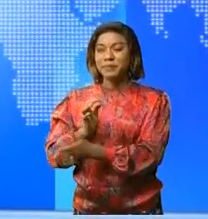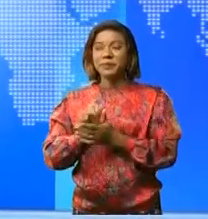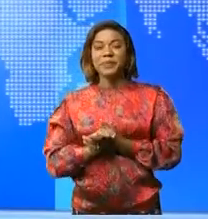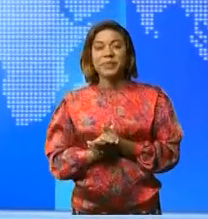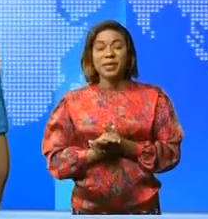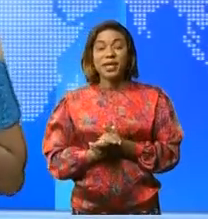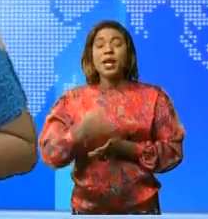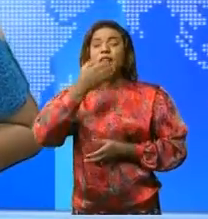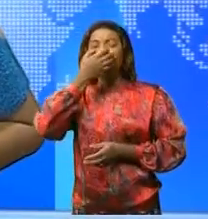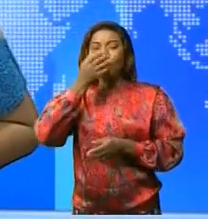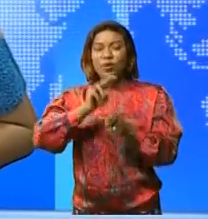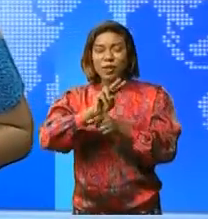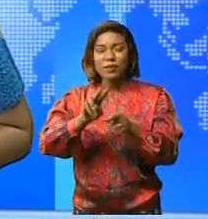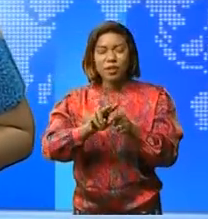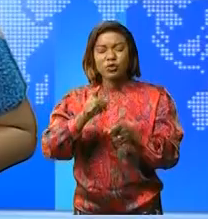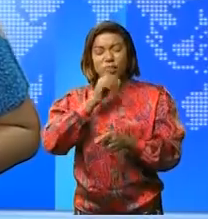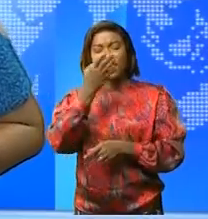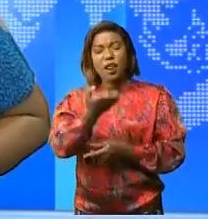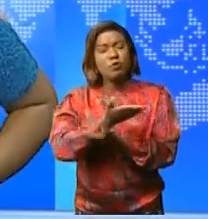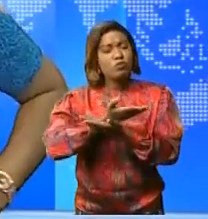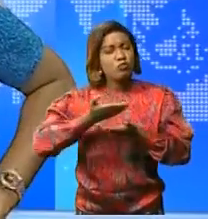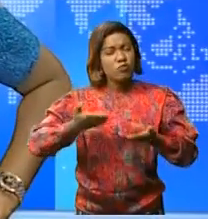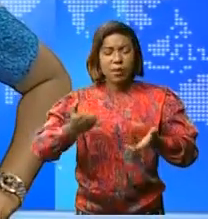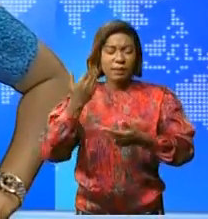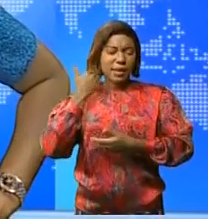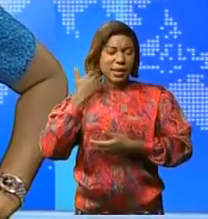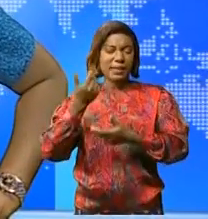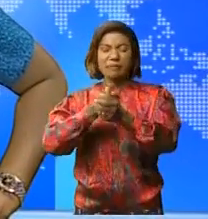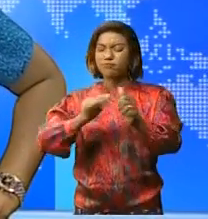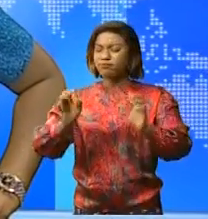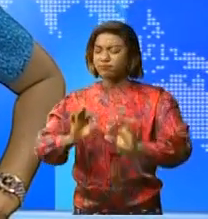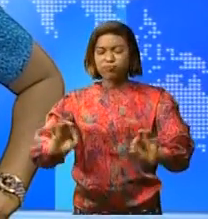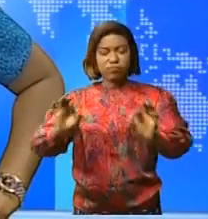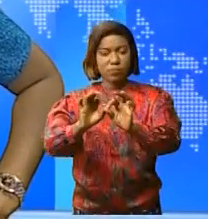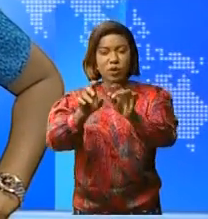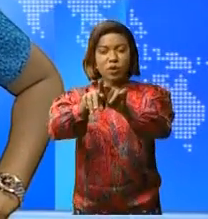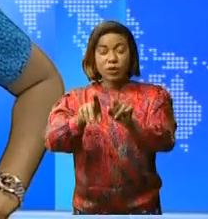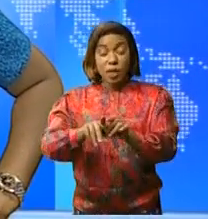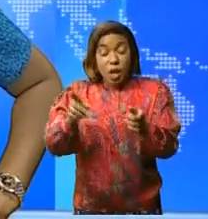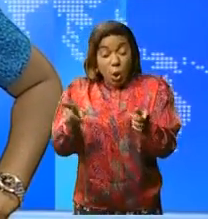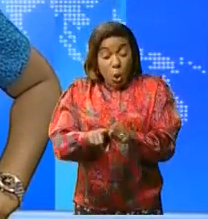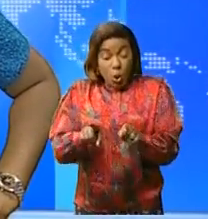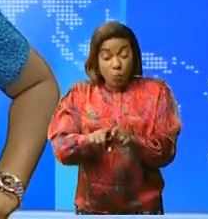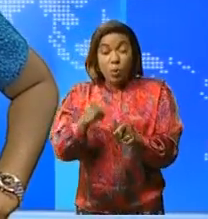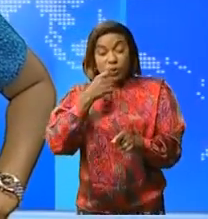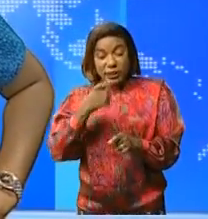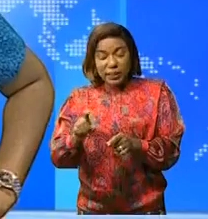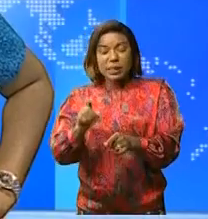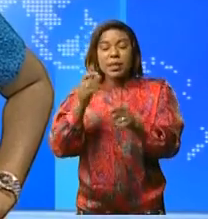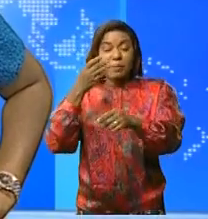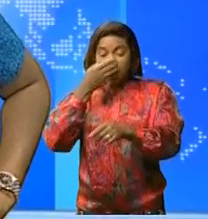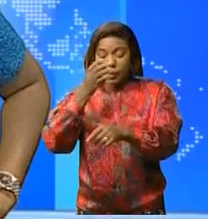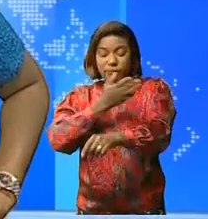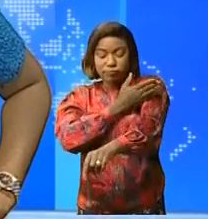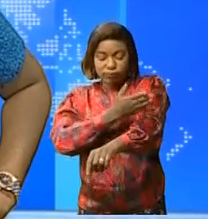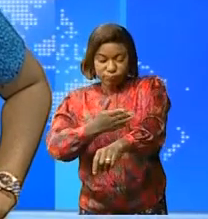Le coronavirus est toujours avec nous. La maladie n'est pas encore éradiquée malgré la courbe descendante. C'est ce qui explique la